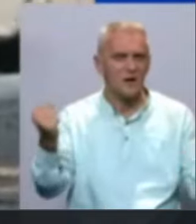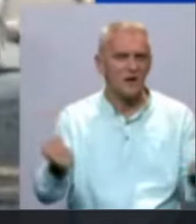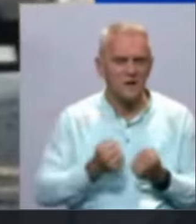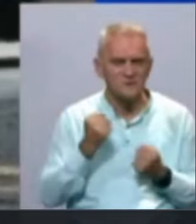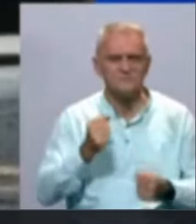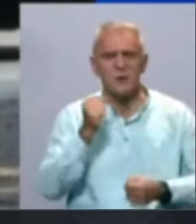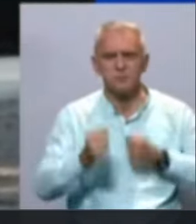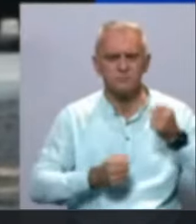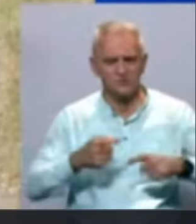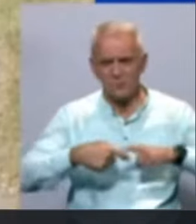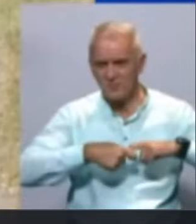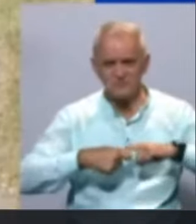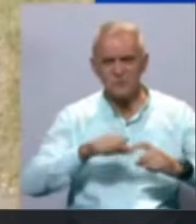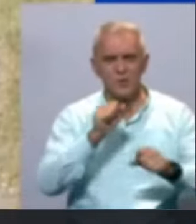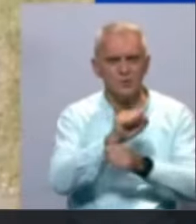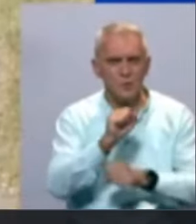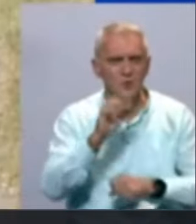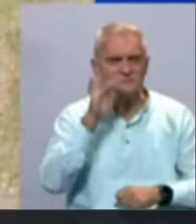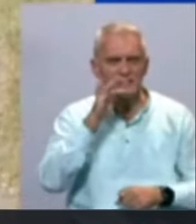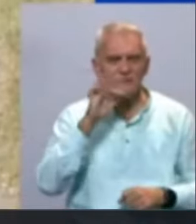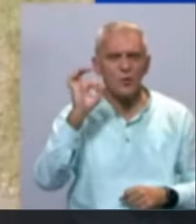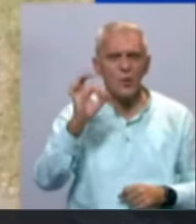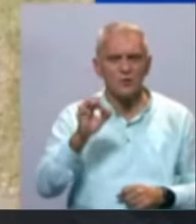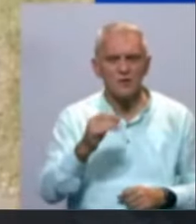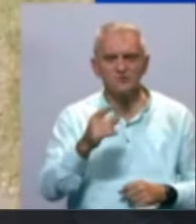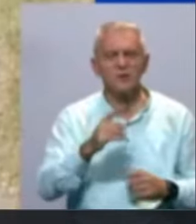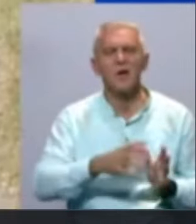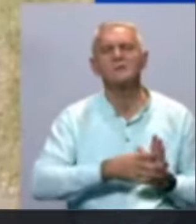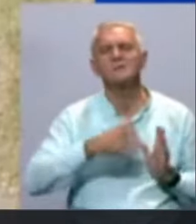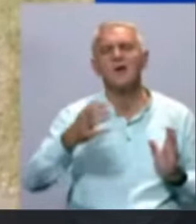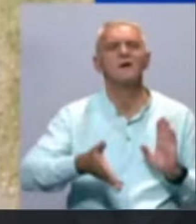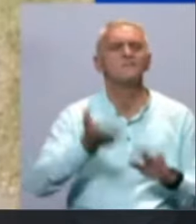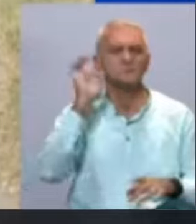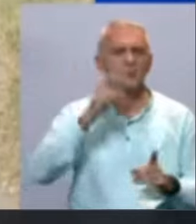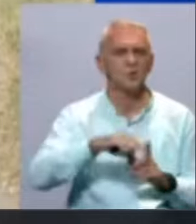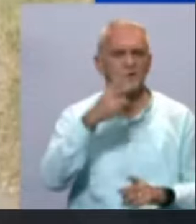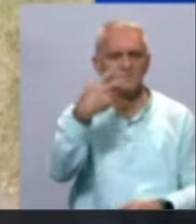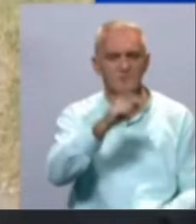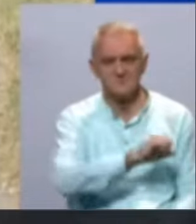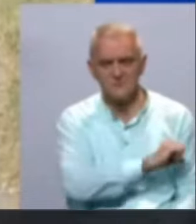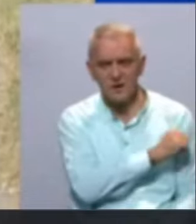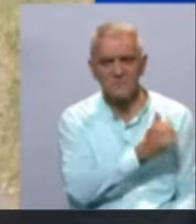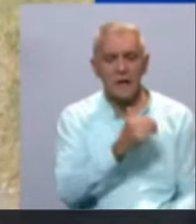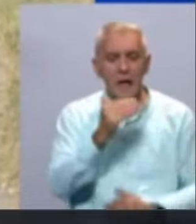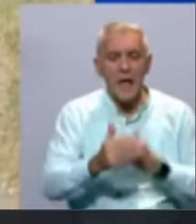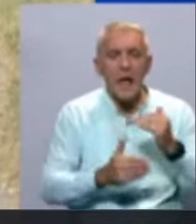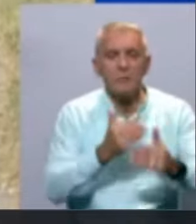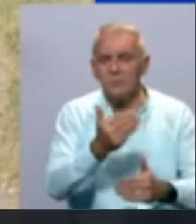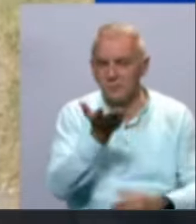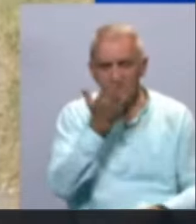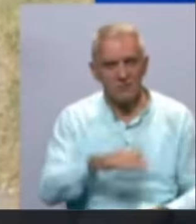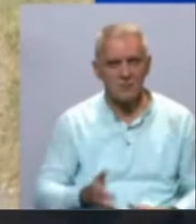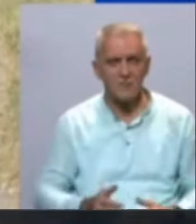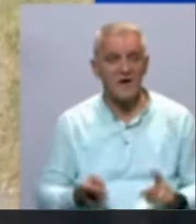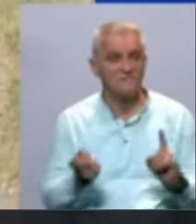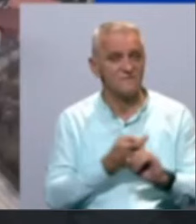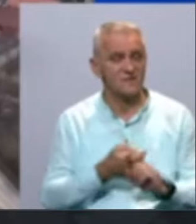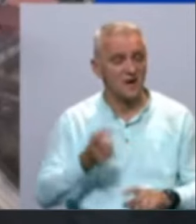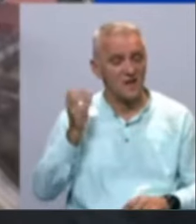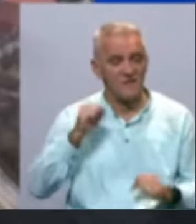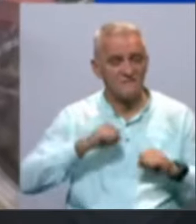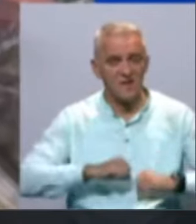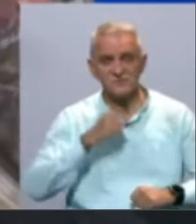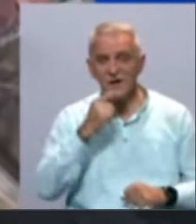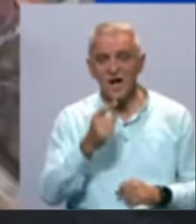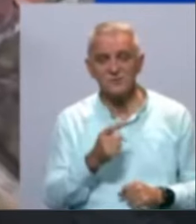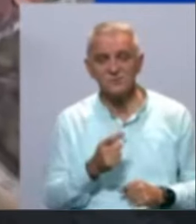bržem povezivanju sa Dobojem, Sarajevom, Orašjem traju više od 2 decenije, a konkretnih pomaka nije bilo. Federalna vlast najavljuje poteze